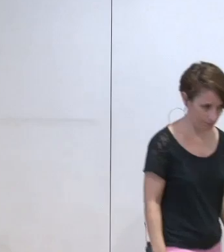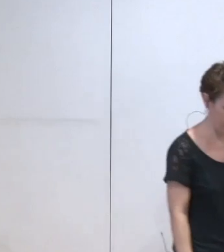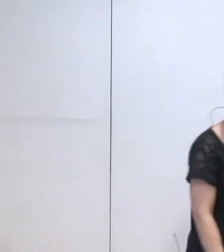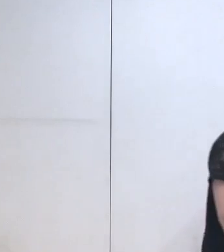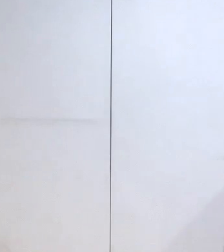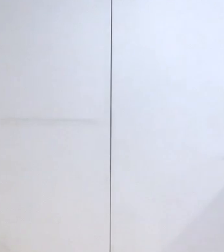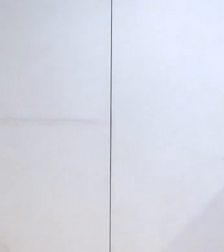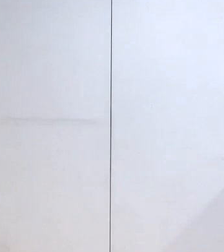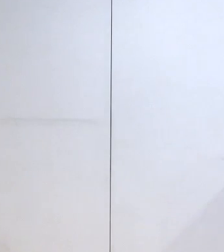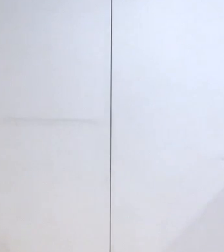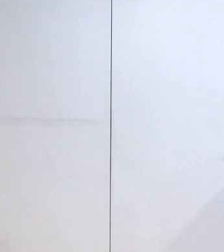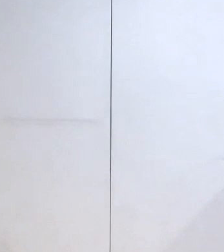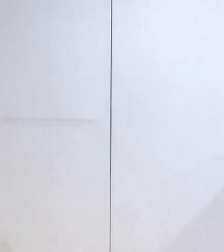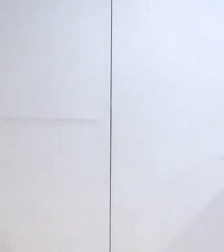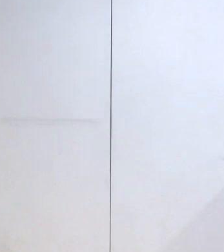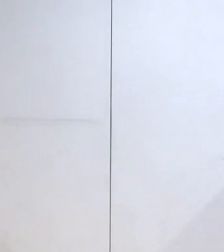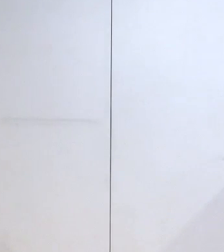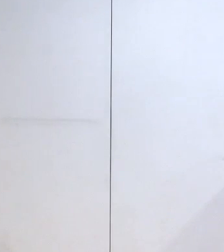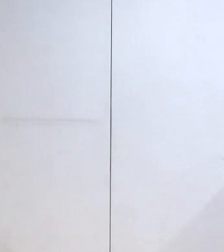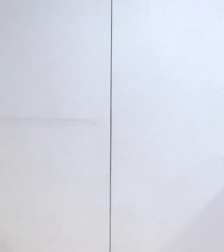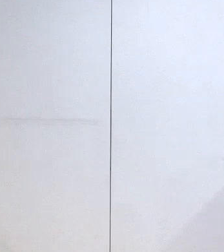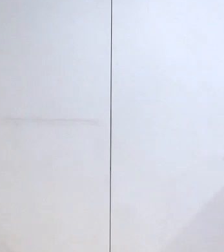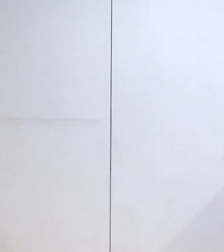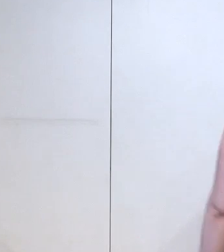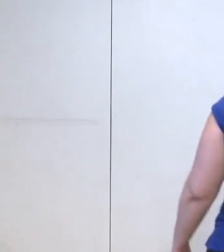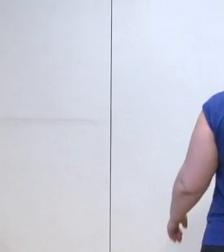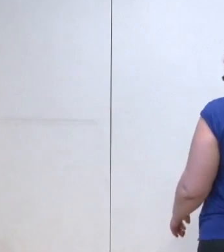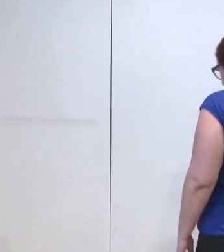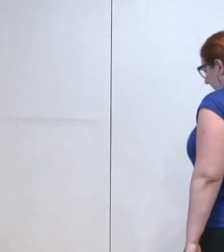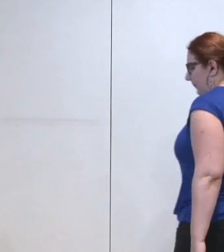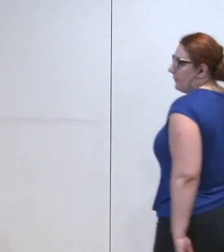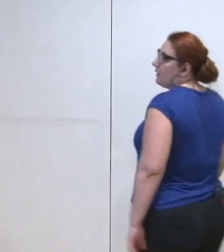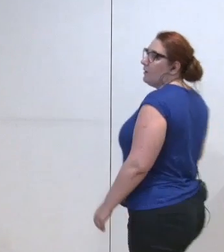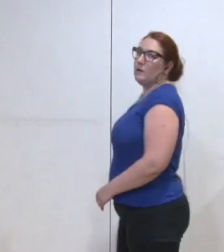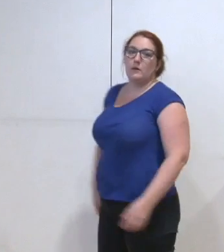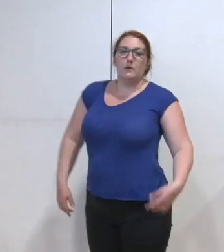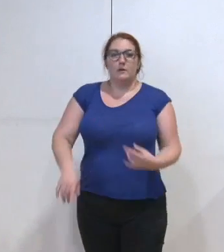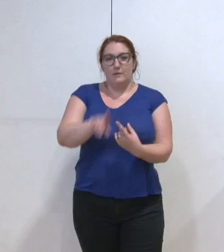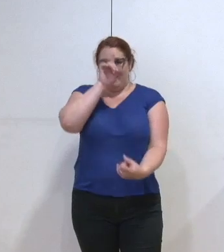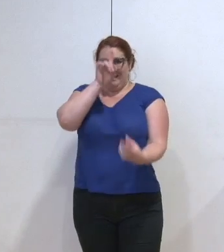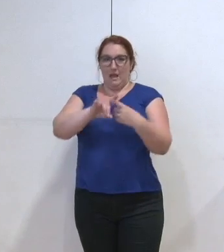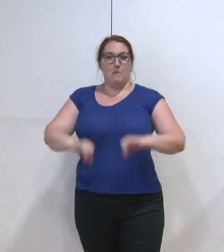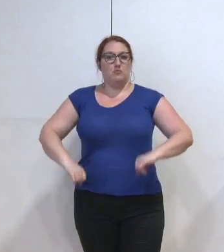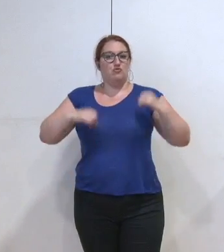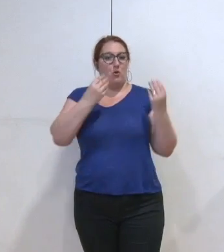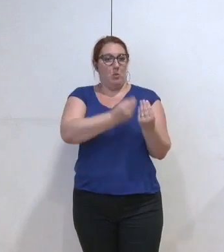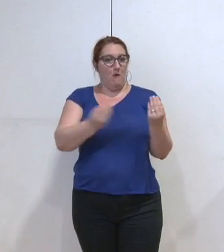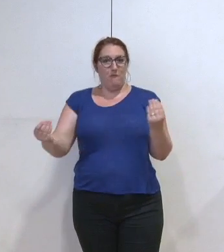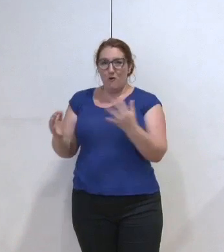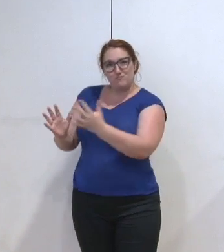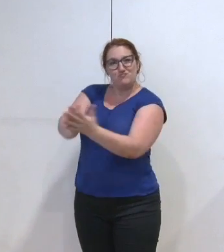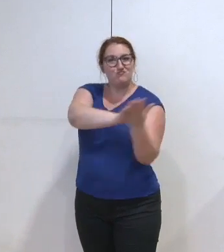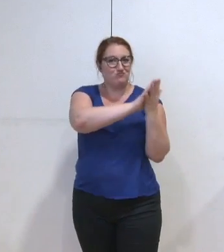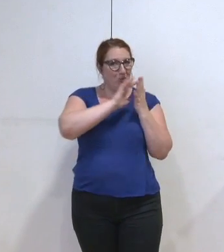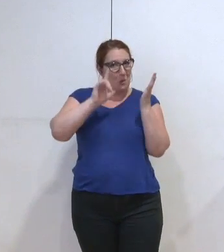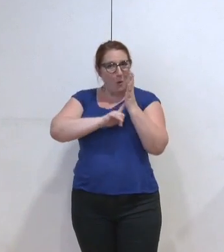métropole le droit à la socialisation et à l'éveil des jeunes enfants nous revendiquons le fait